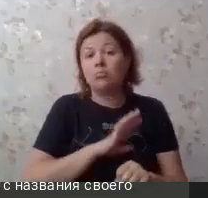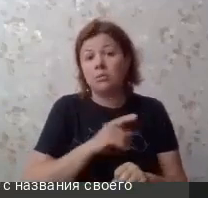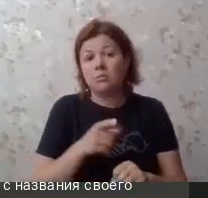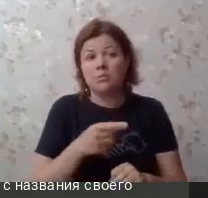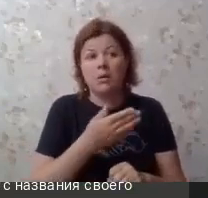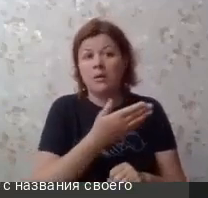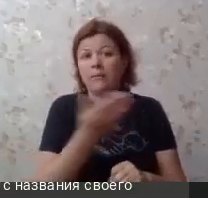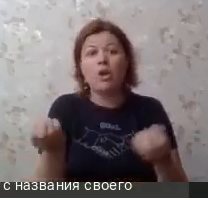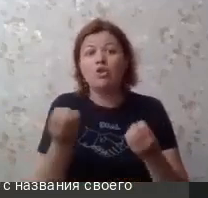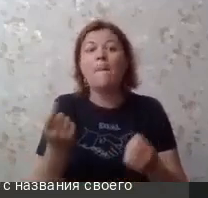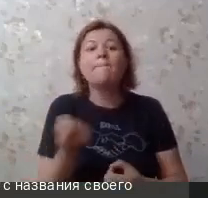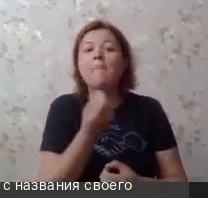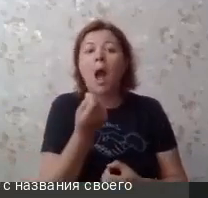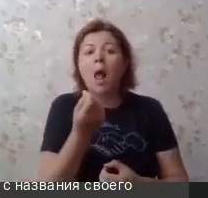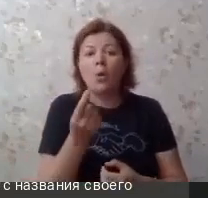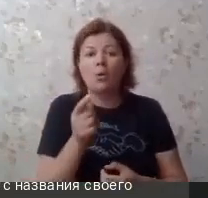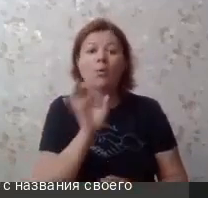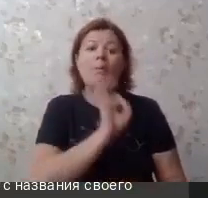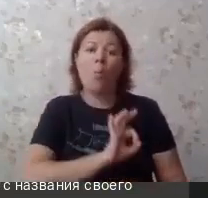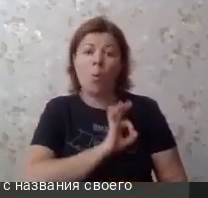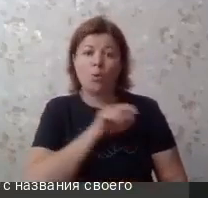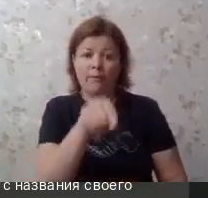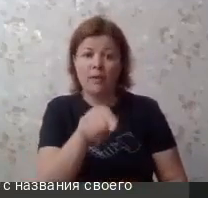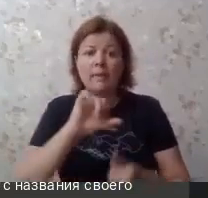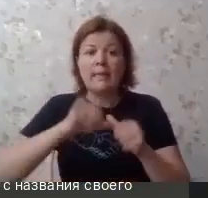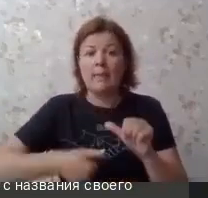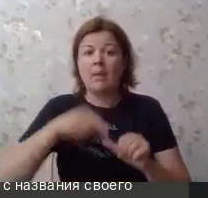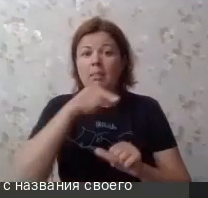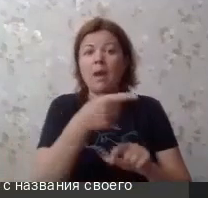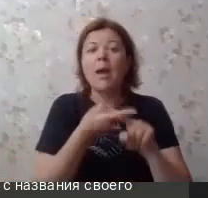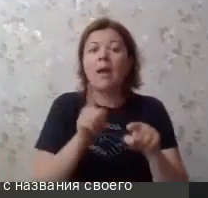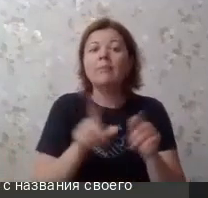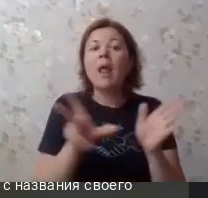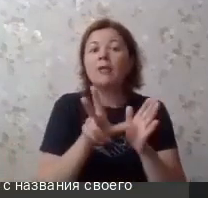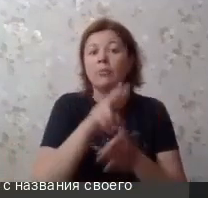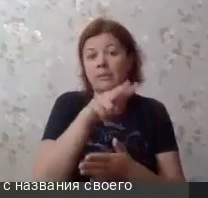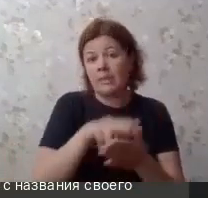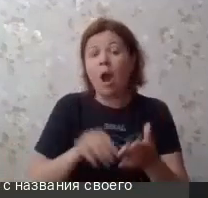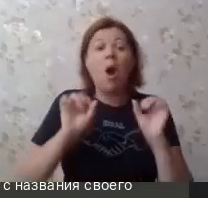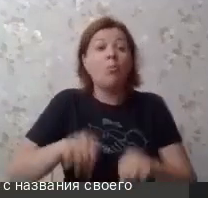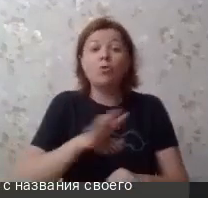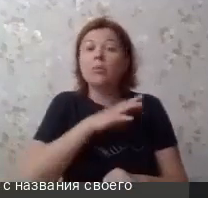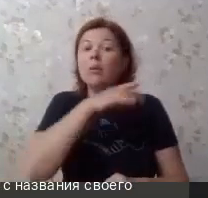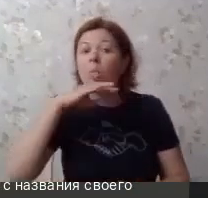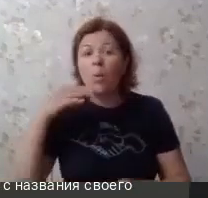очень мало пользуются этой системе. Может быть, многие просто об этом не